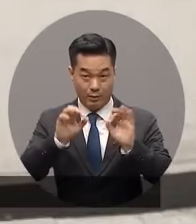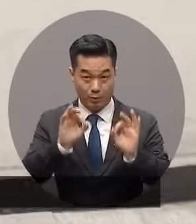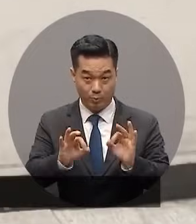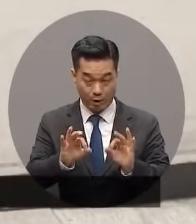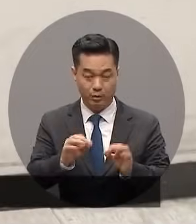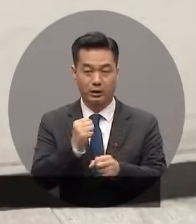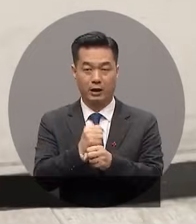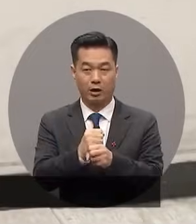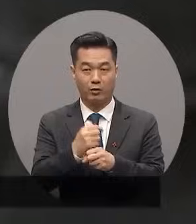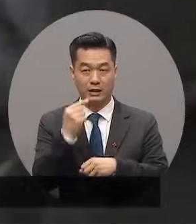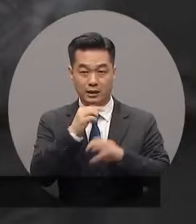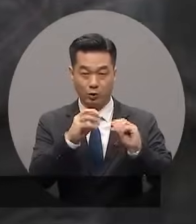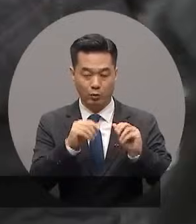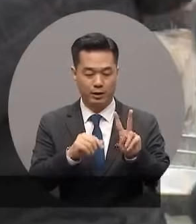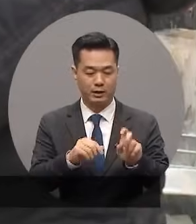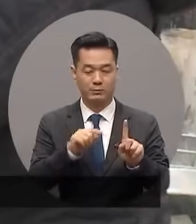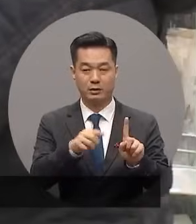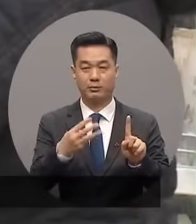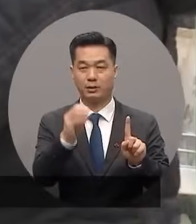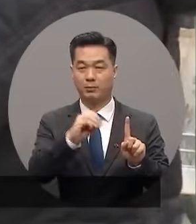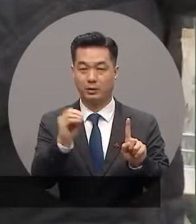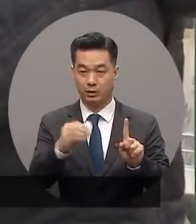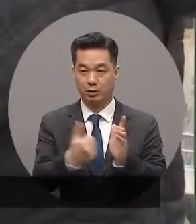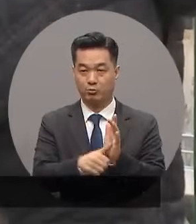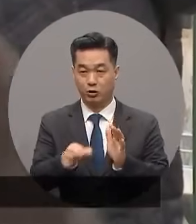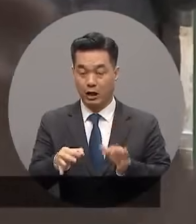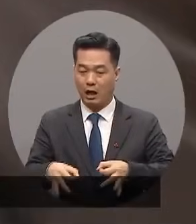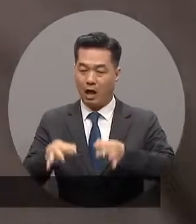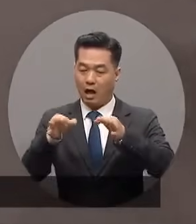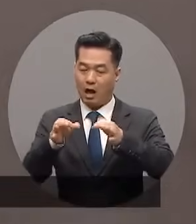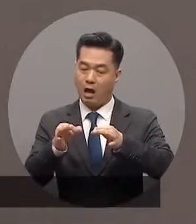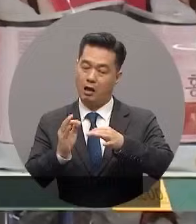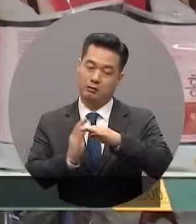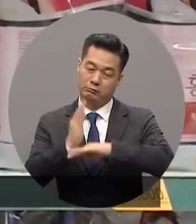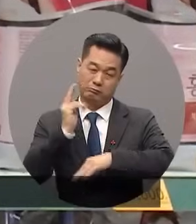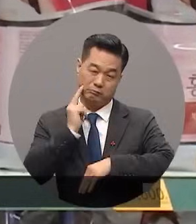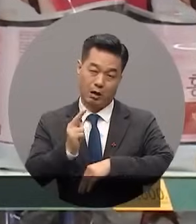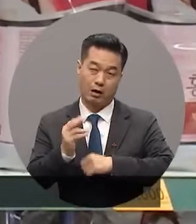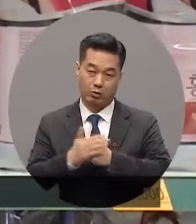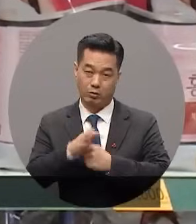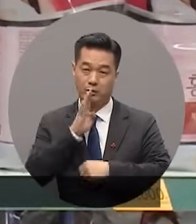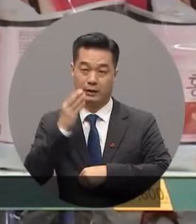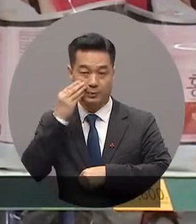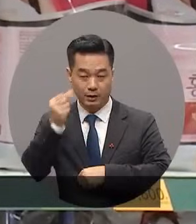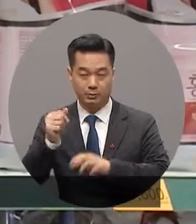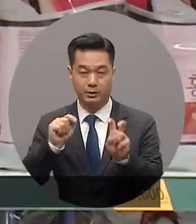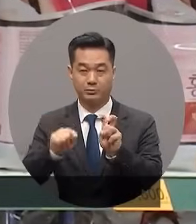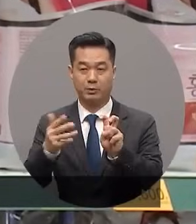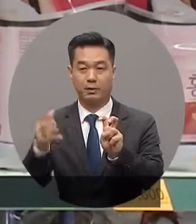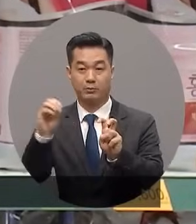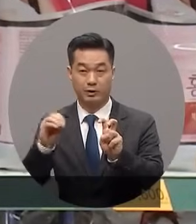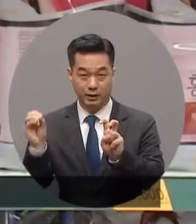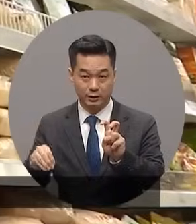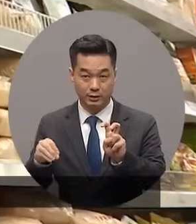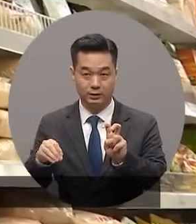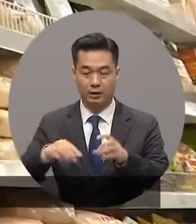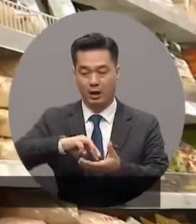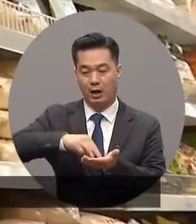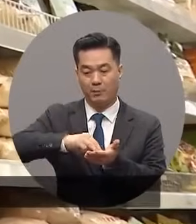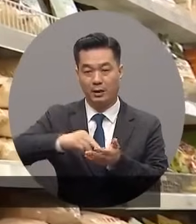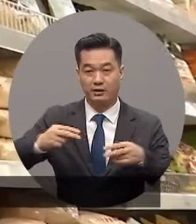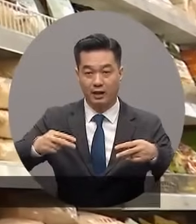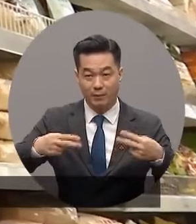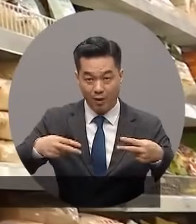가공식품 중에는 소금이 21.3%로 물가 상승률이 가장 높았고 참기름 20.8%, 파스타면과